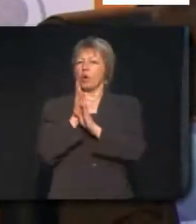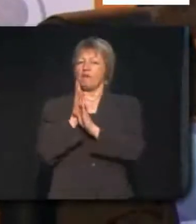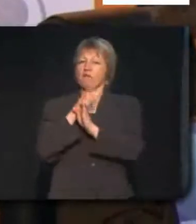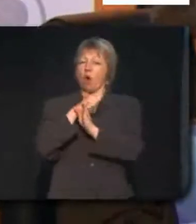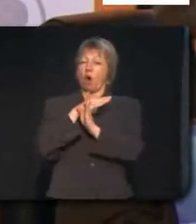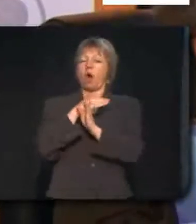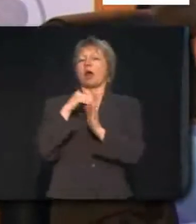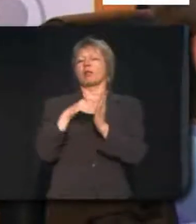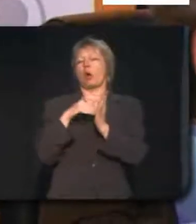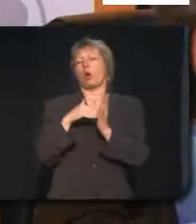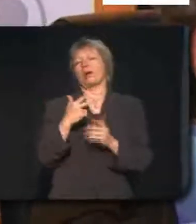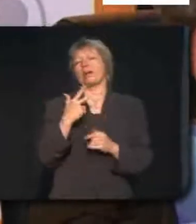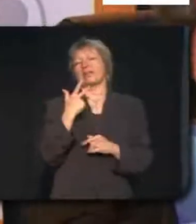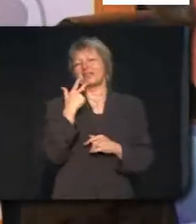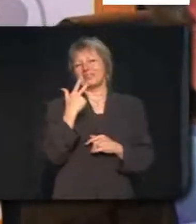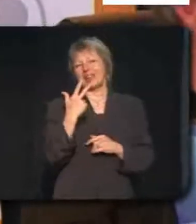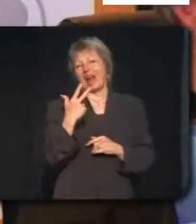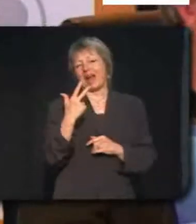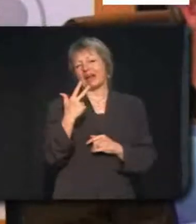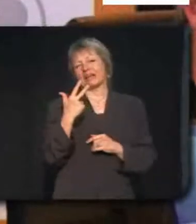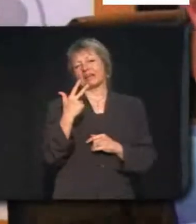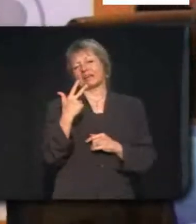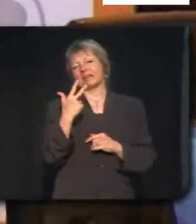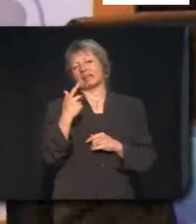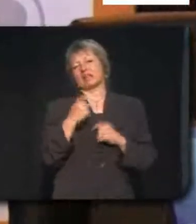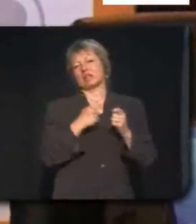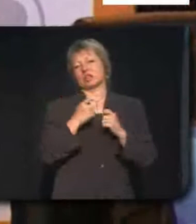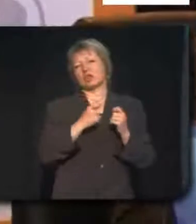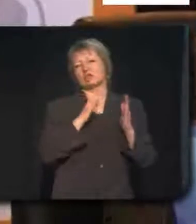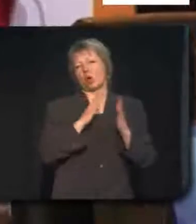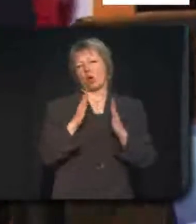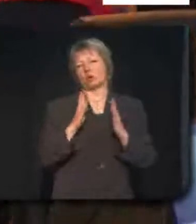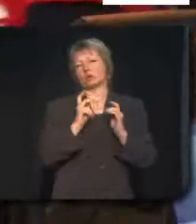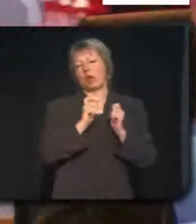Geschäftsordnungsanträge auf Änderung der Tagesordnung